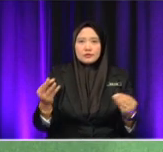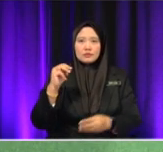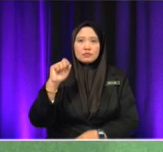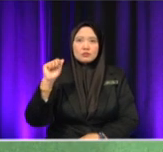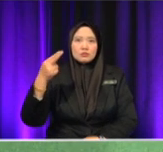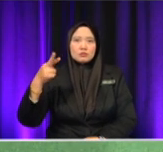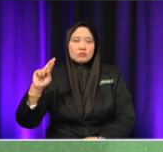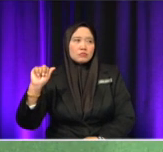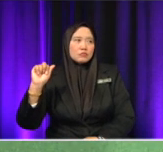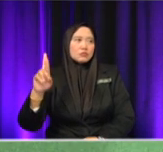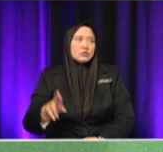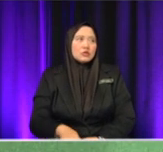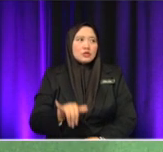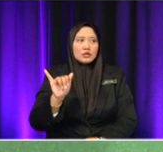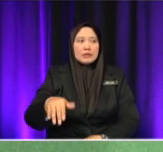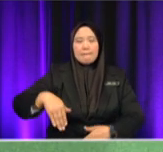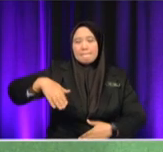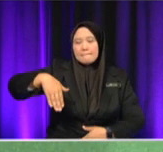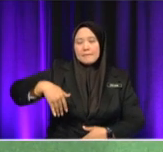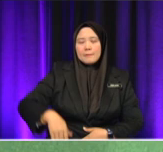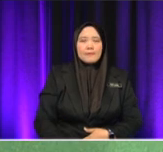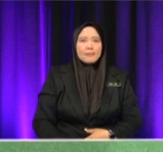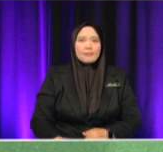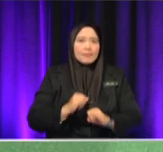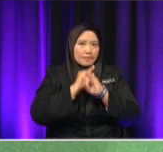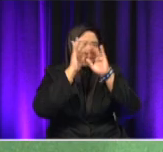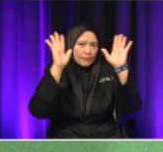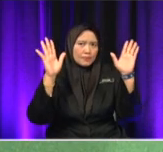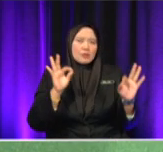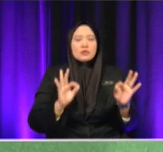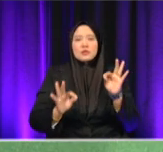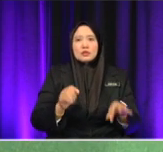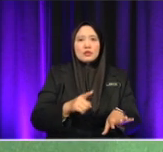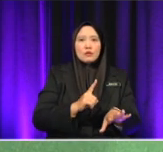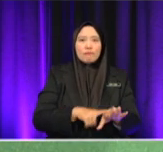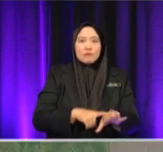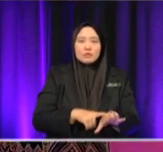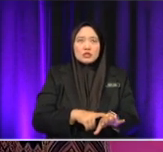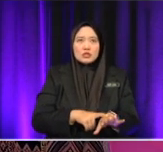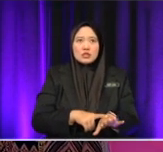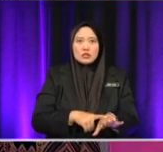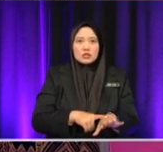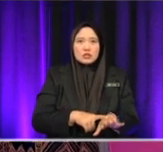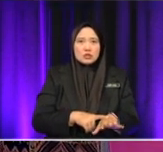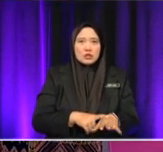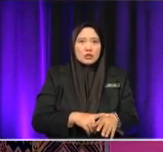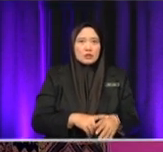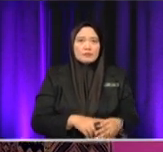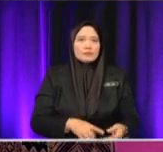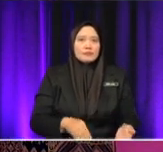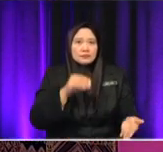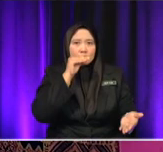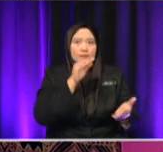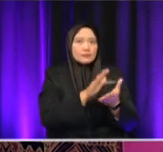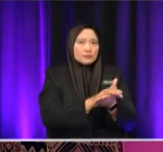mahar itu berlaku ataupun kawinan aka itu ee mahar itu adalah hutang jadi si suami ee wajib untuk menyelesaikan